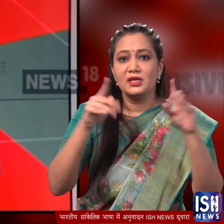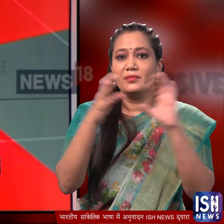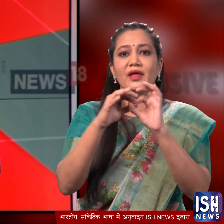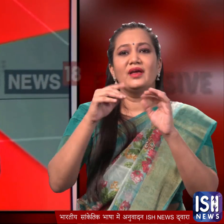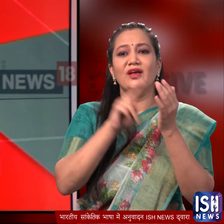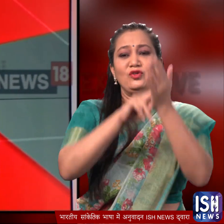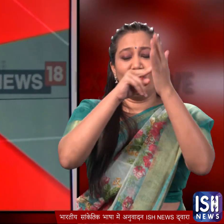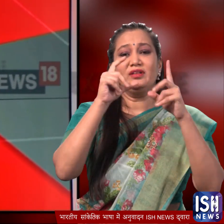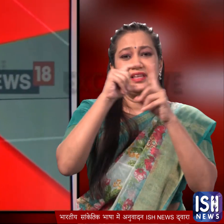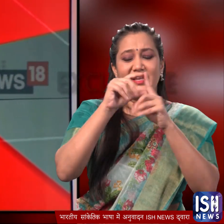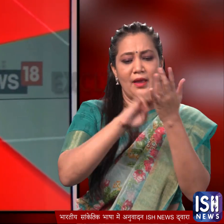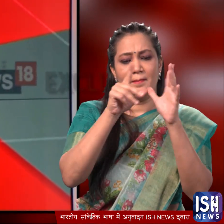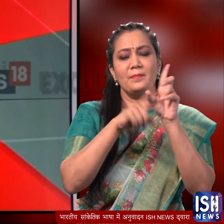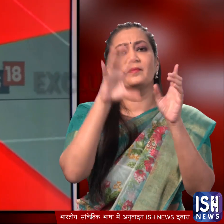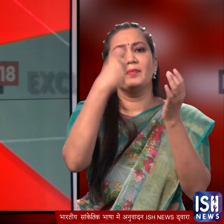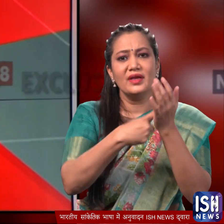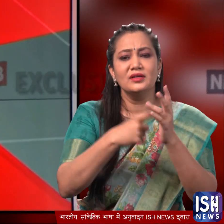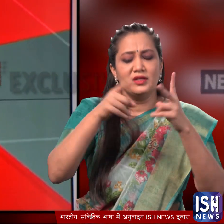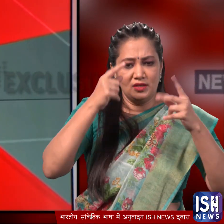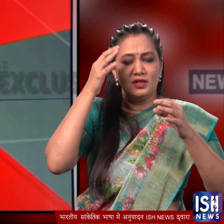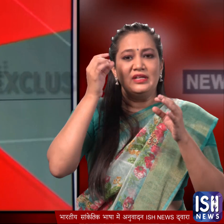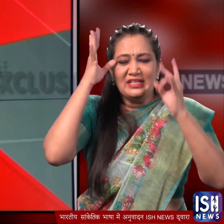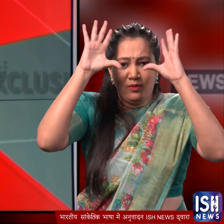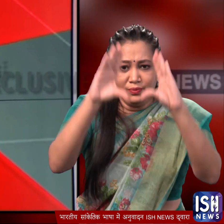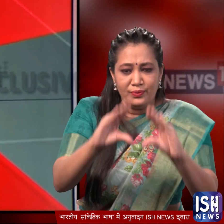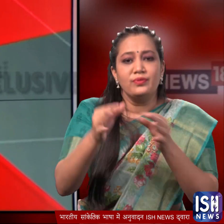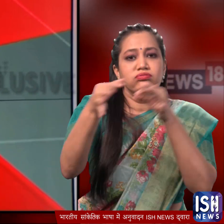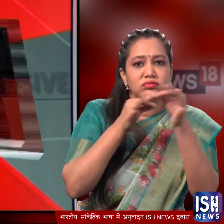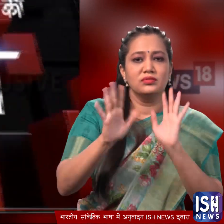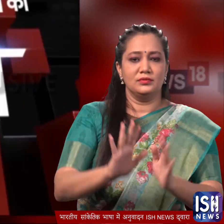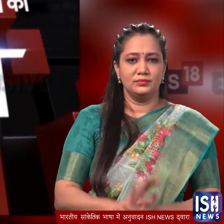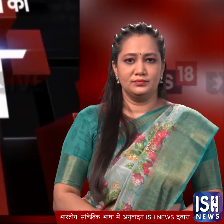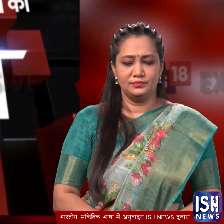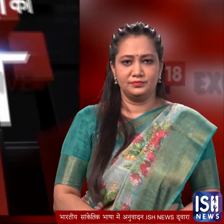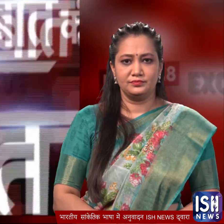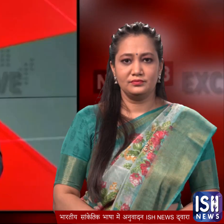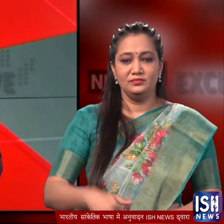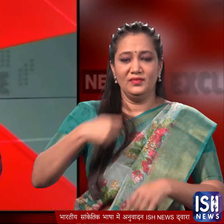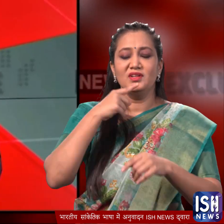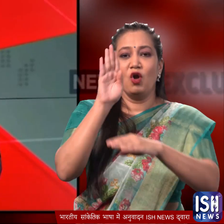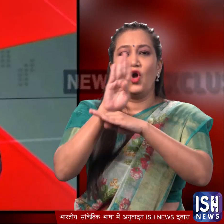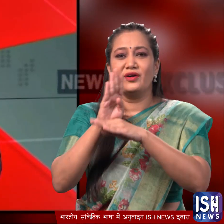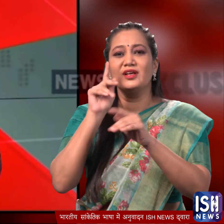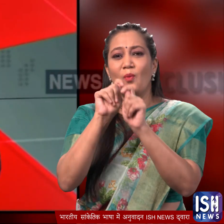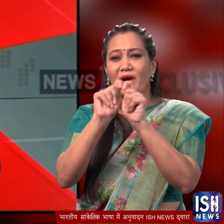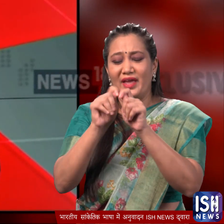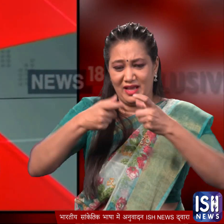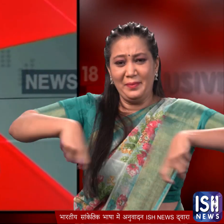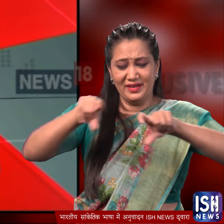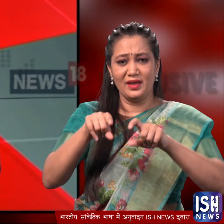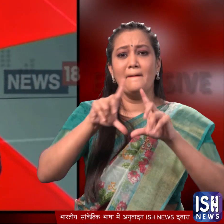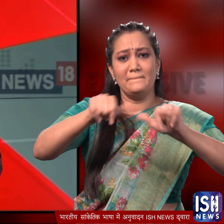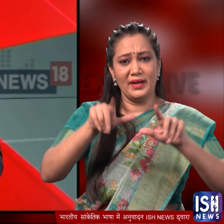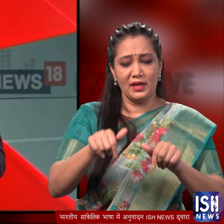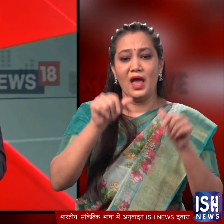के भरोसे अब उत्तर दिल्ली नगर निगम के मेयर कर्मचारियों का गुस्सा ठंडा करने की कोशिश कर रहे हैं। खबर है कि कांग्रेस वर्किंग कमेटी की बैठक